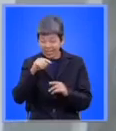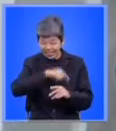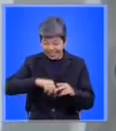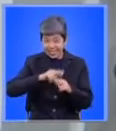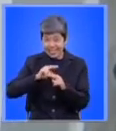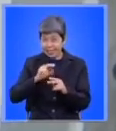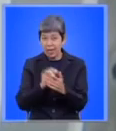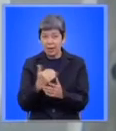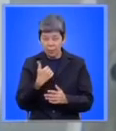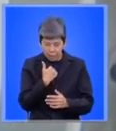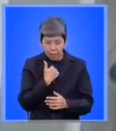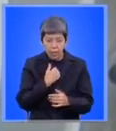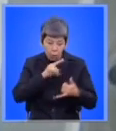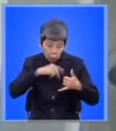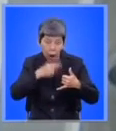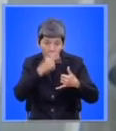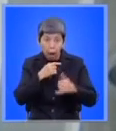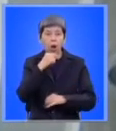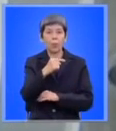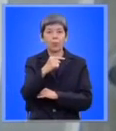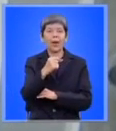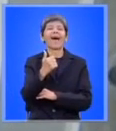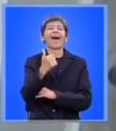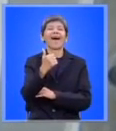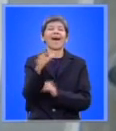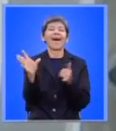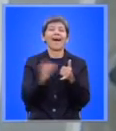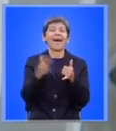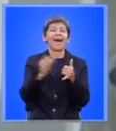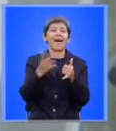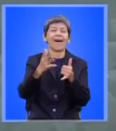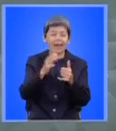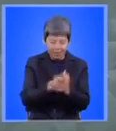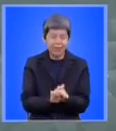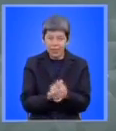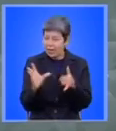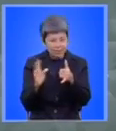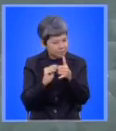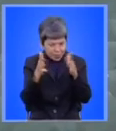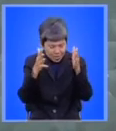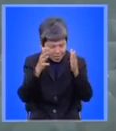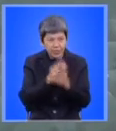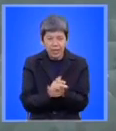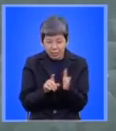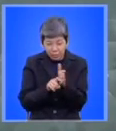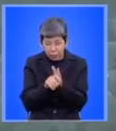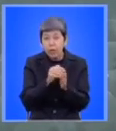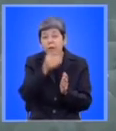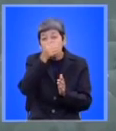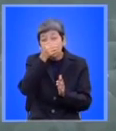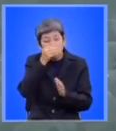33คนเนี่ยผลที่ตรวจเนี่ยออกมาเป็นลบนั่นแปลว่าไม่ติดเชื้อนะครับนะก็คือไม่ติดเชื้อไวรัสอู่ฮั่น